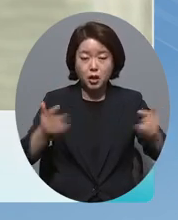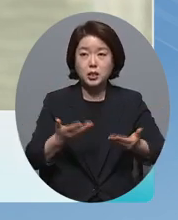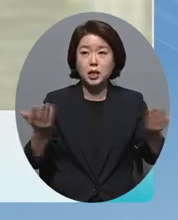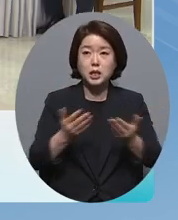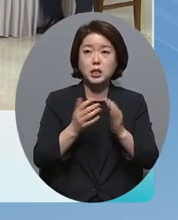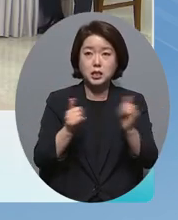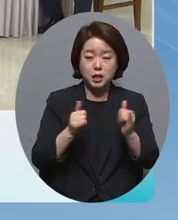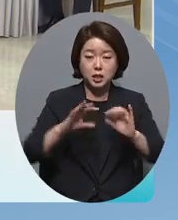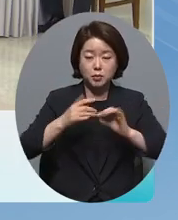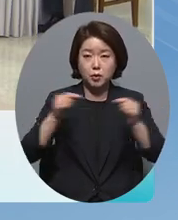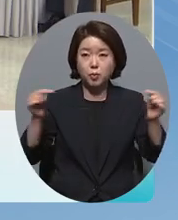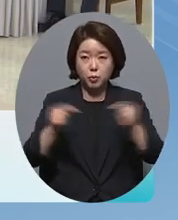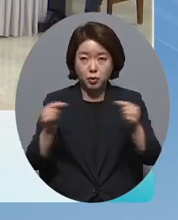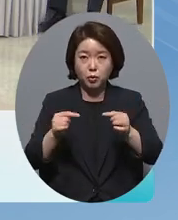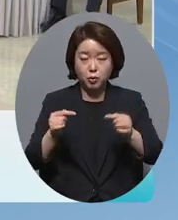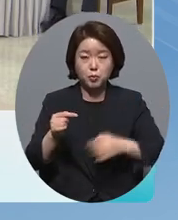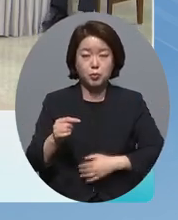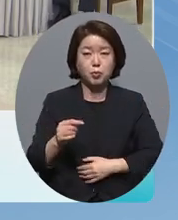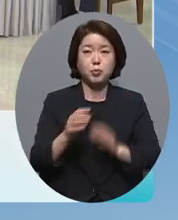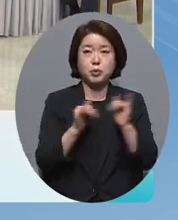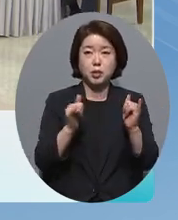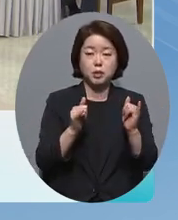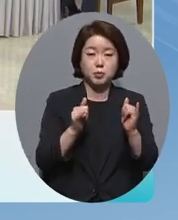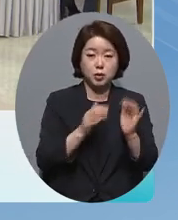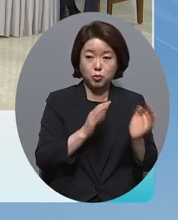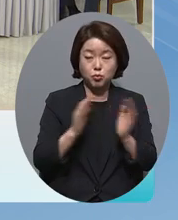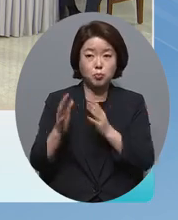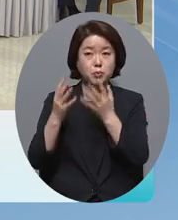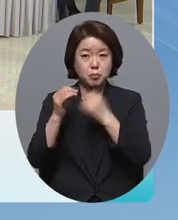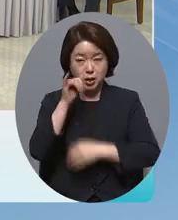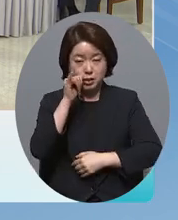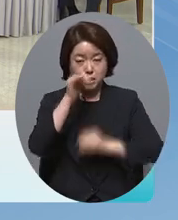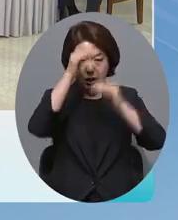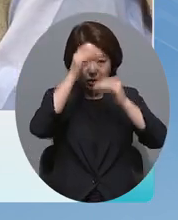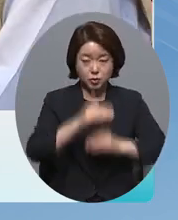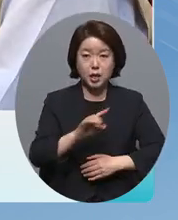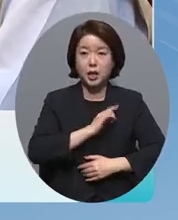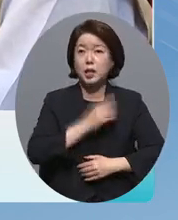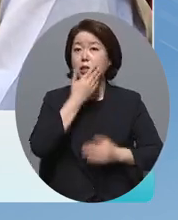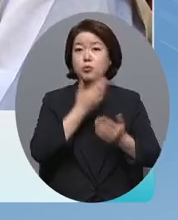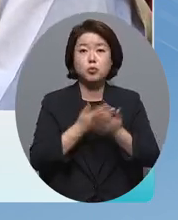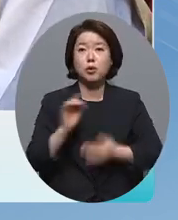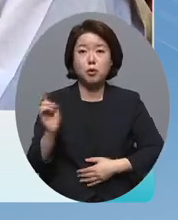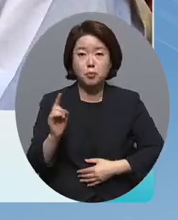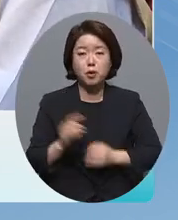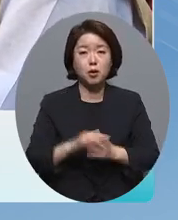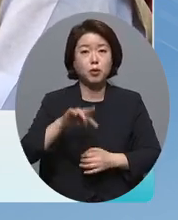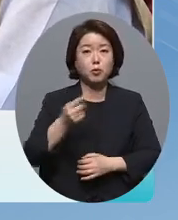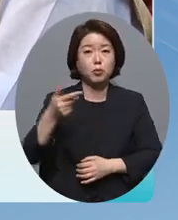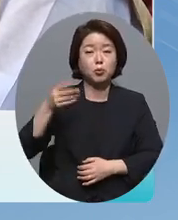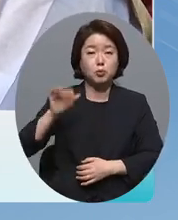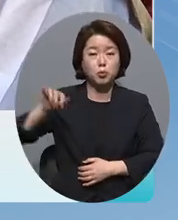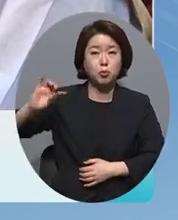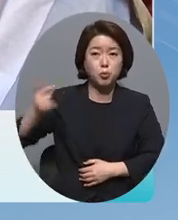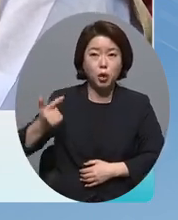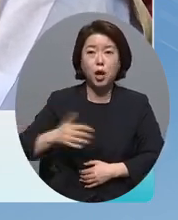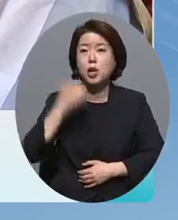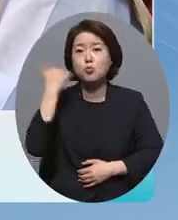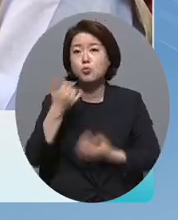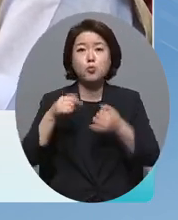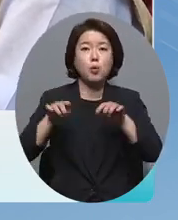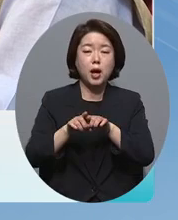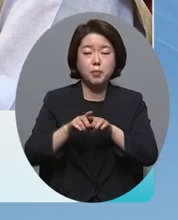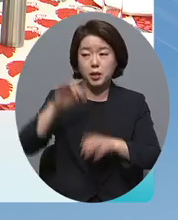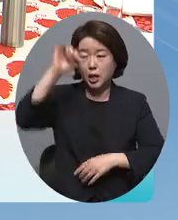그 외교부 스텝들이 많이 준비를 했을 건데 그런 과정에서 가장 중요한 점이 그럼 도종환 장관이 누구와